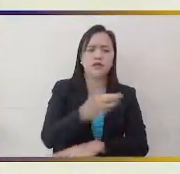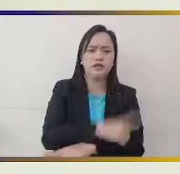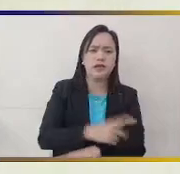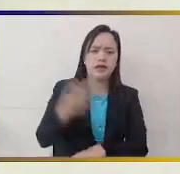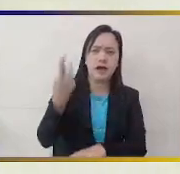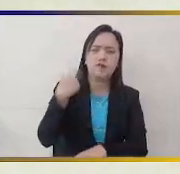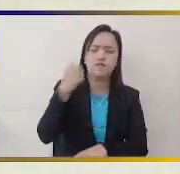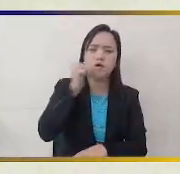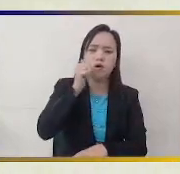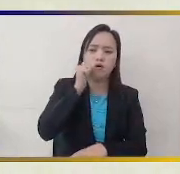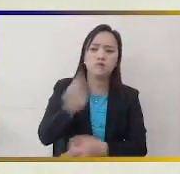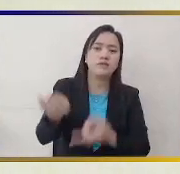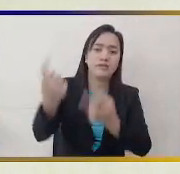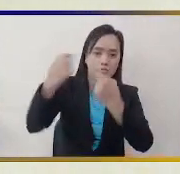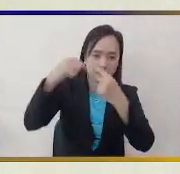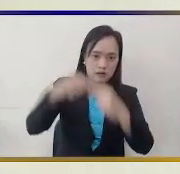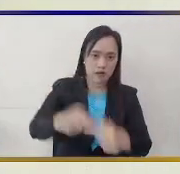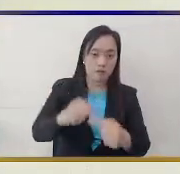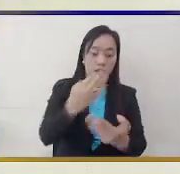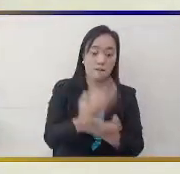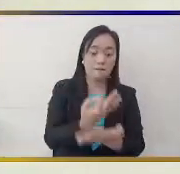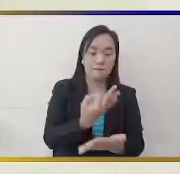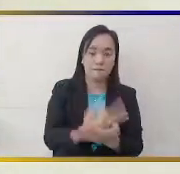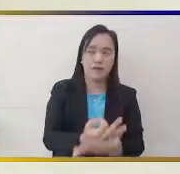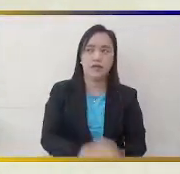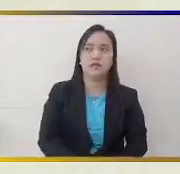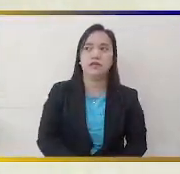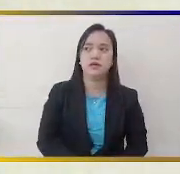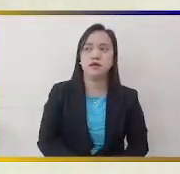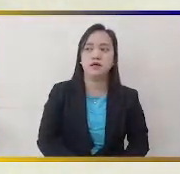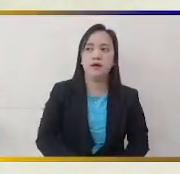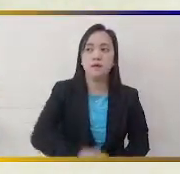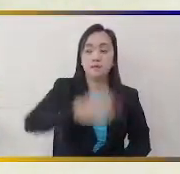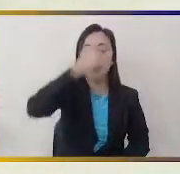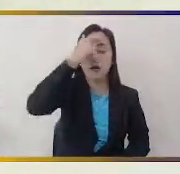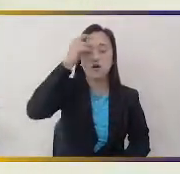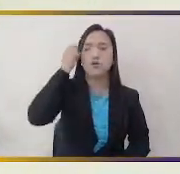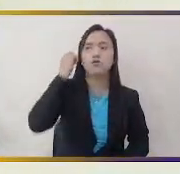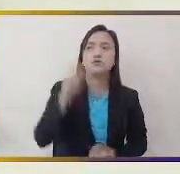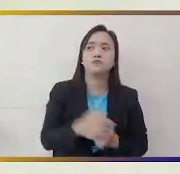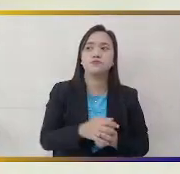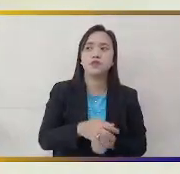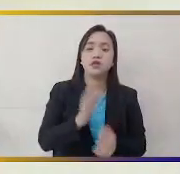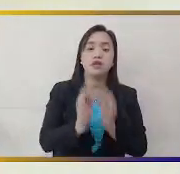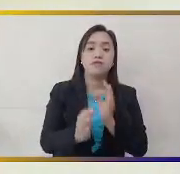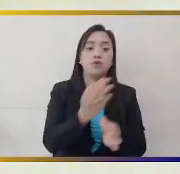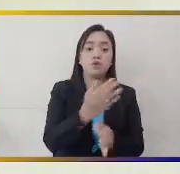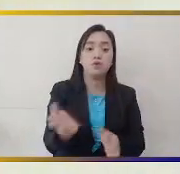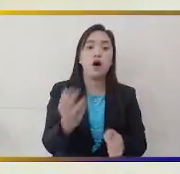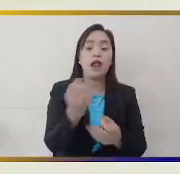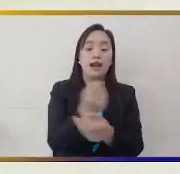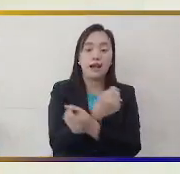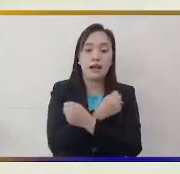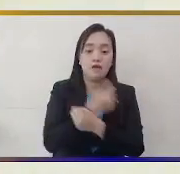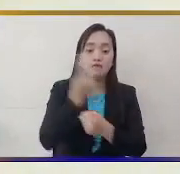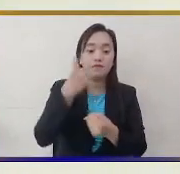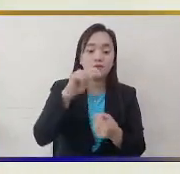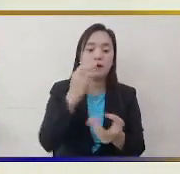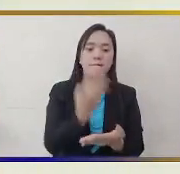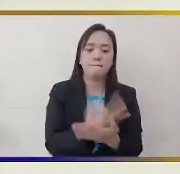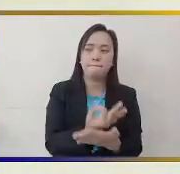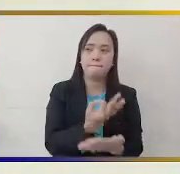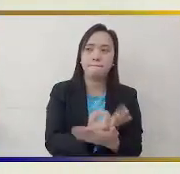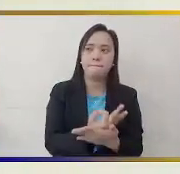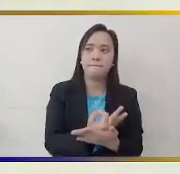napahiwalay kasi kapag Yun nga y kapag yung pera ang minahal natin mga kapatid